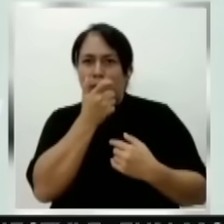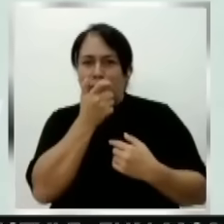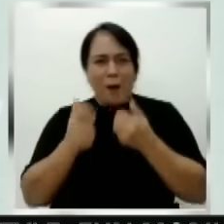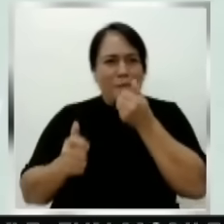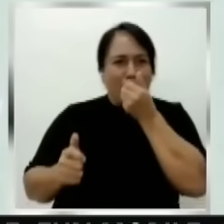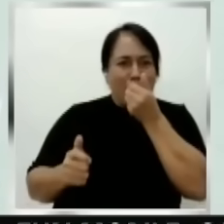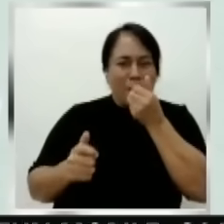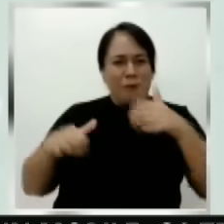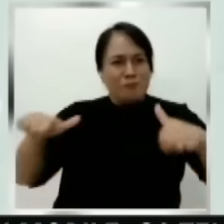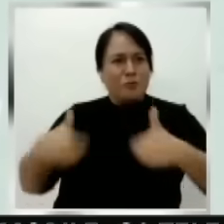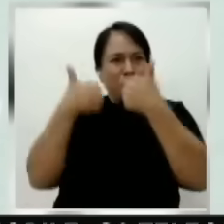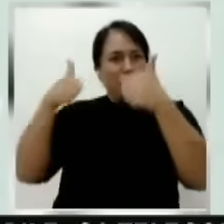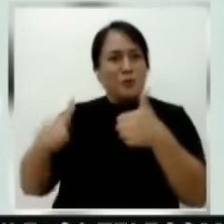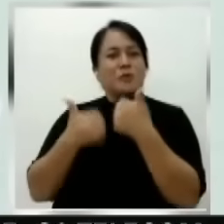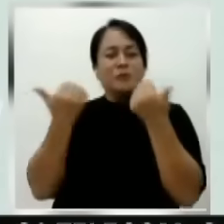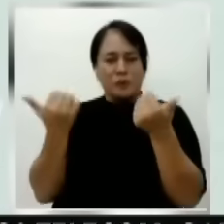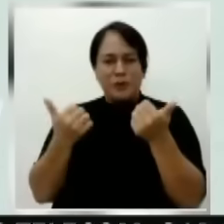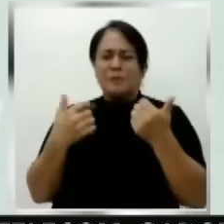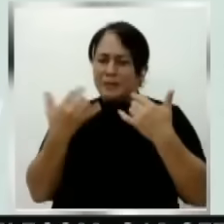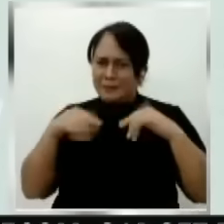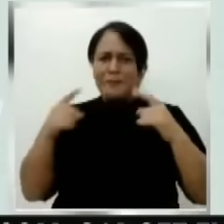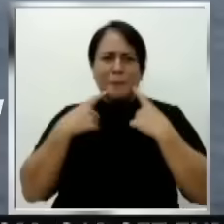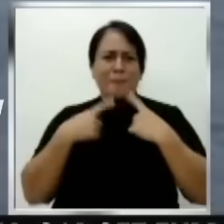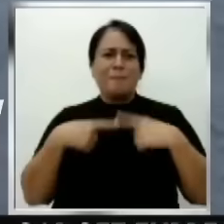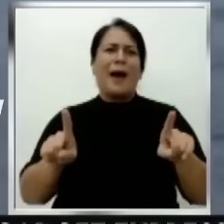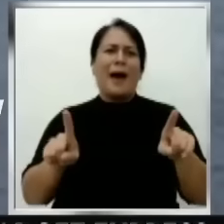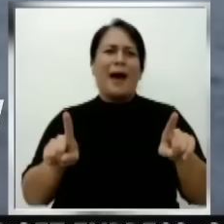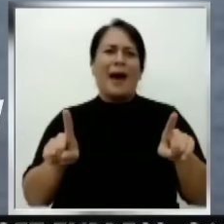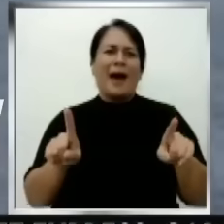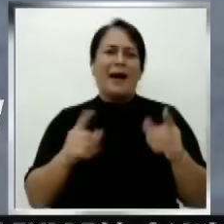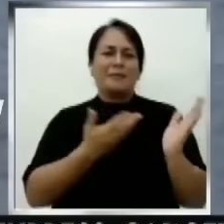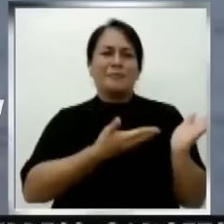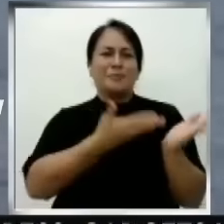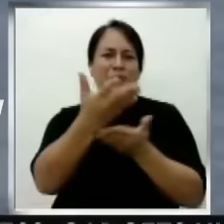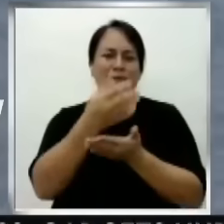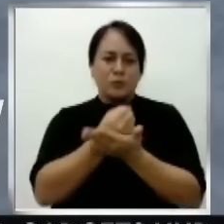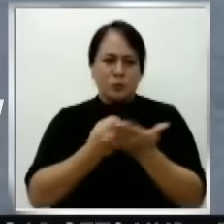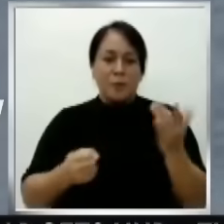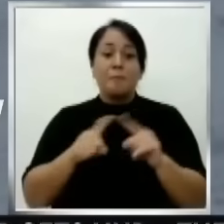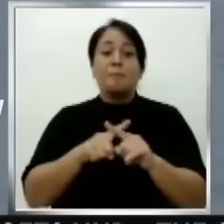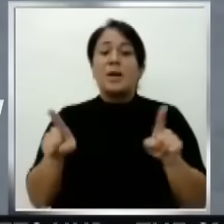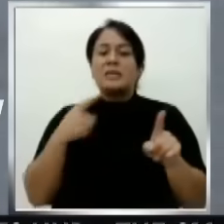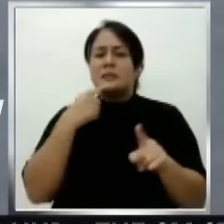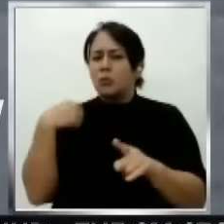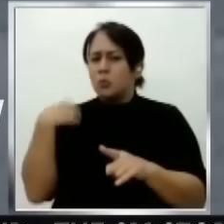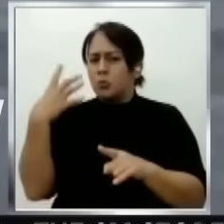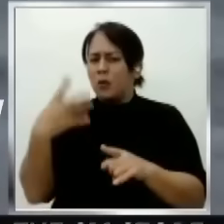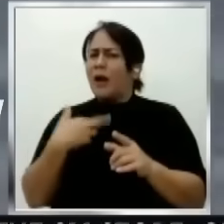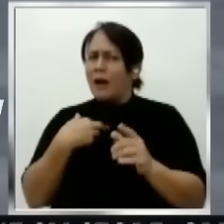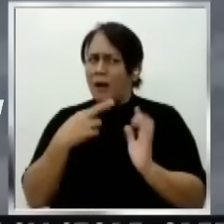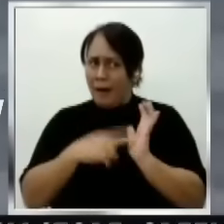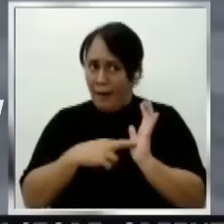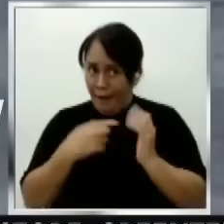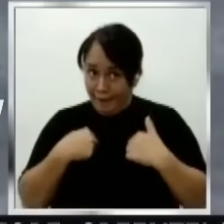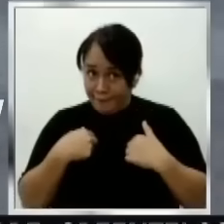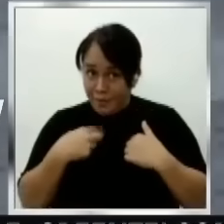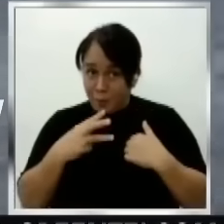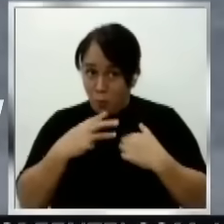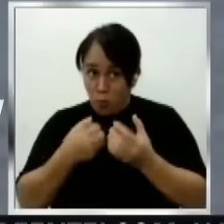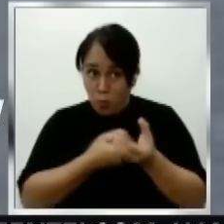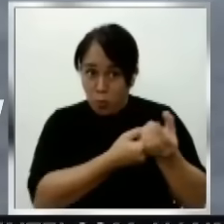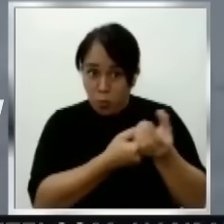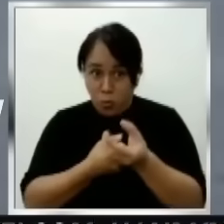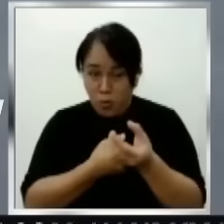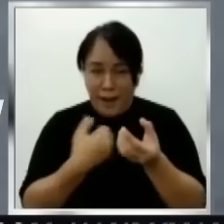Pilipinas at nakatuloy pa rin ang resupply mission. Pero ayon sa isang opisyal, may report na ng water cannon pa rin ng China Coast Guard at